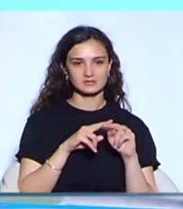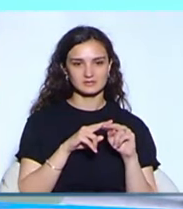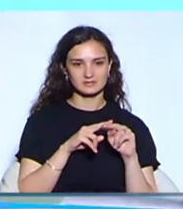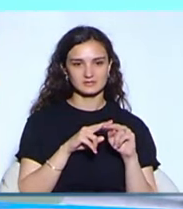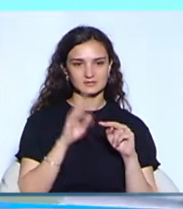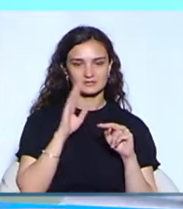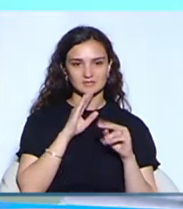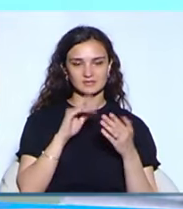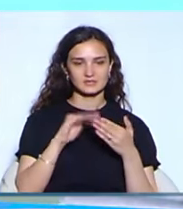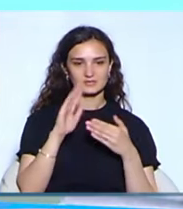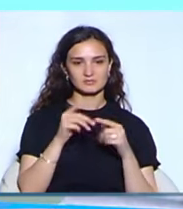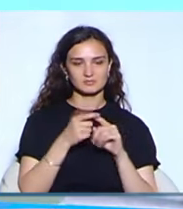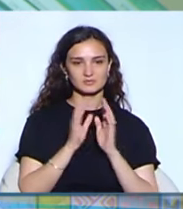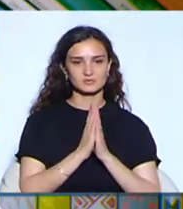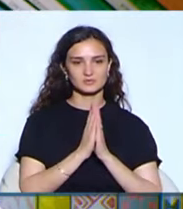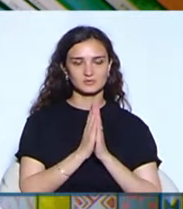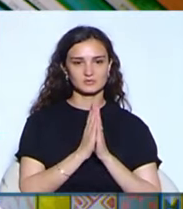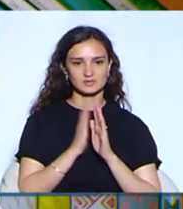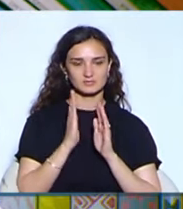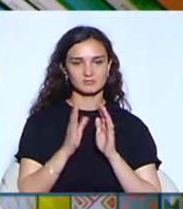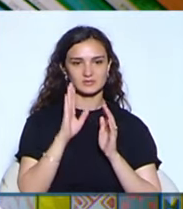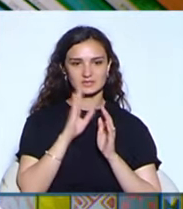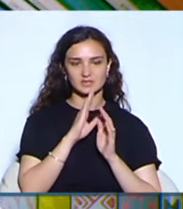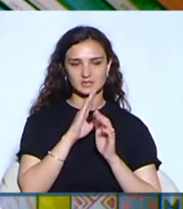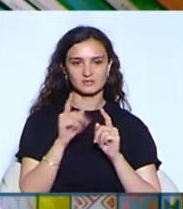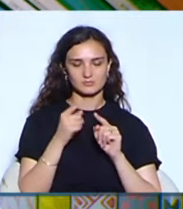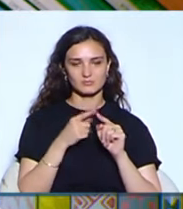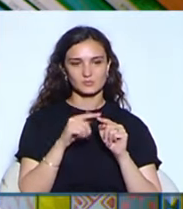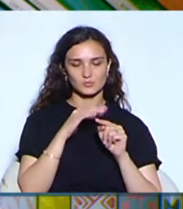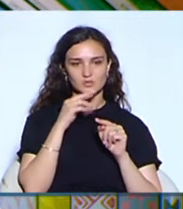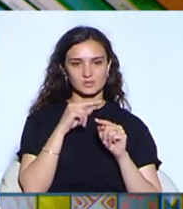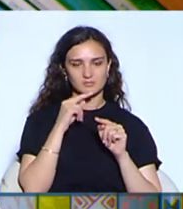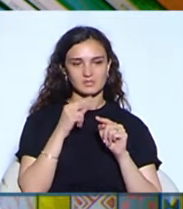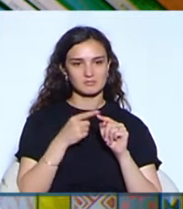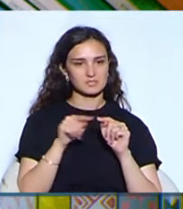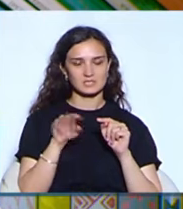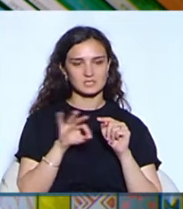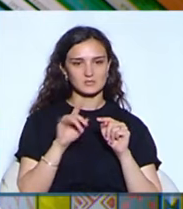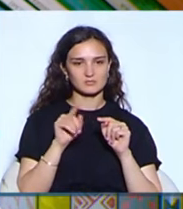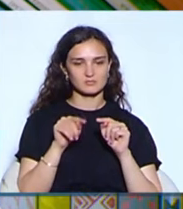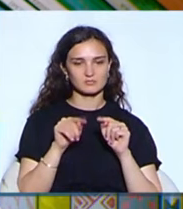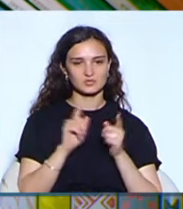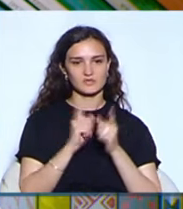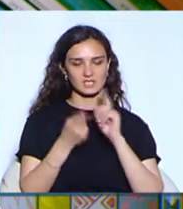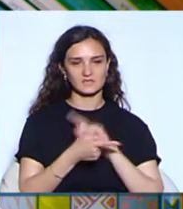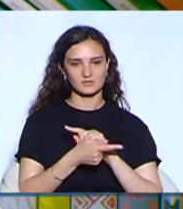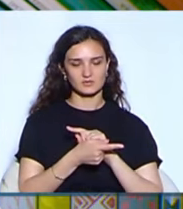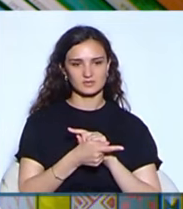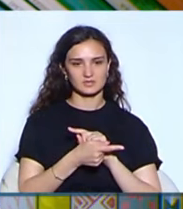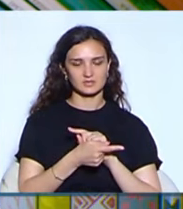დედას აღხოვნა იქნება აუცილებლად, რომ დედამ გაამახვილოს ყურადღება იმაზე, რომ ჩავანაცვლოთ აი